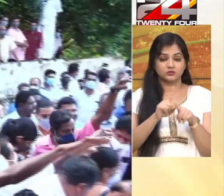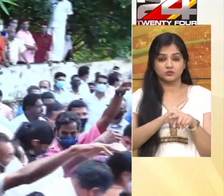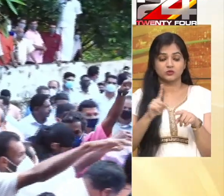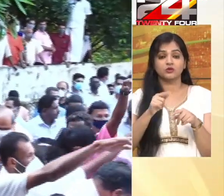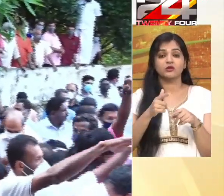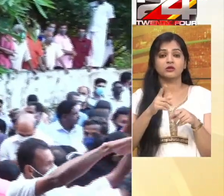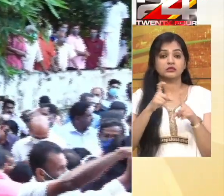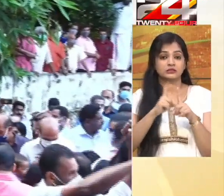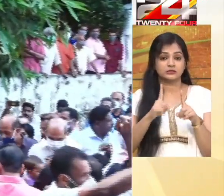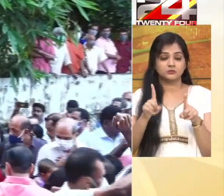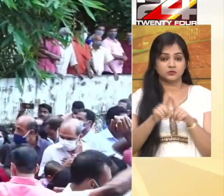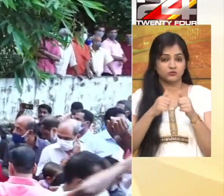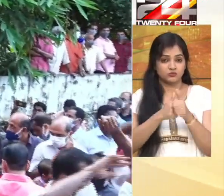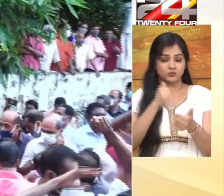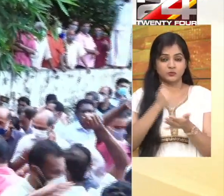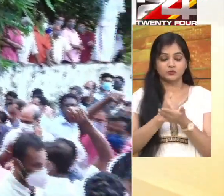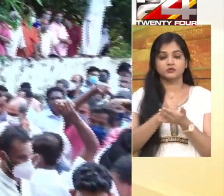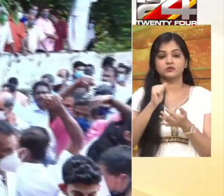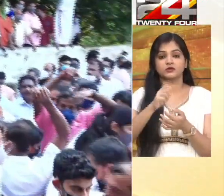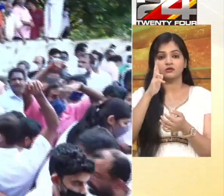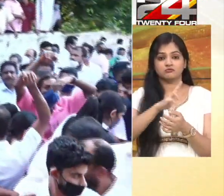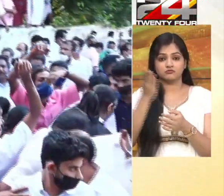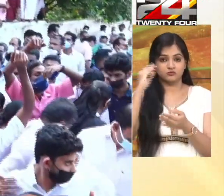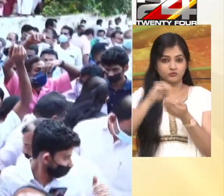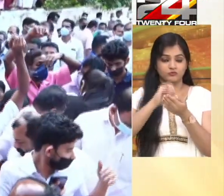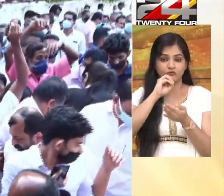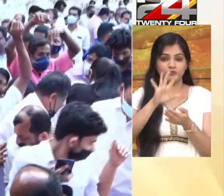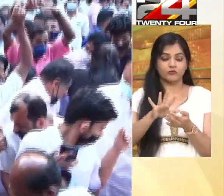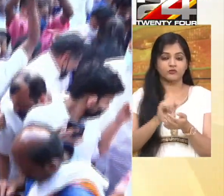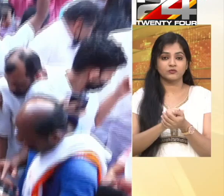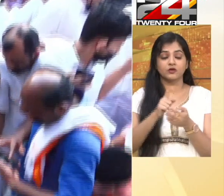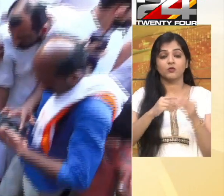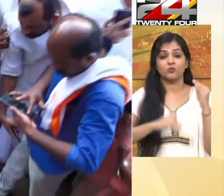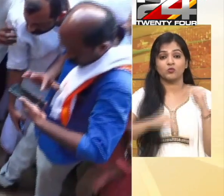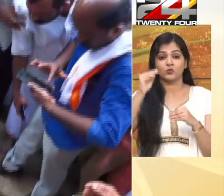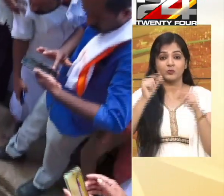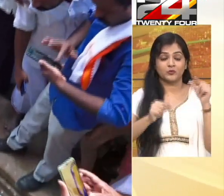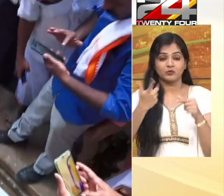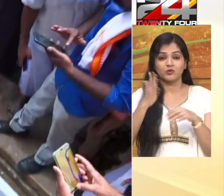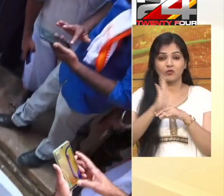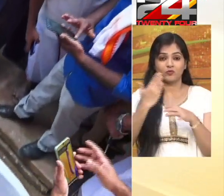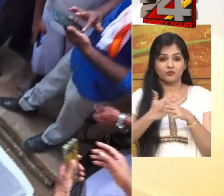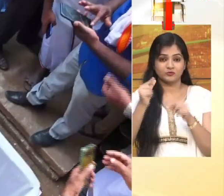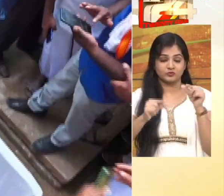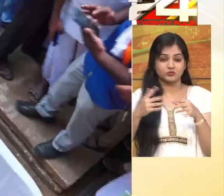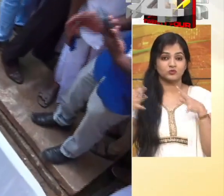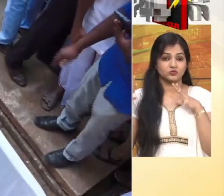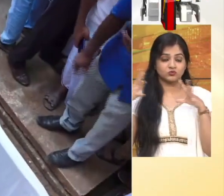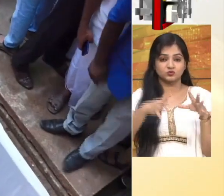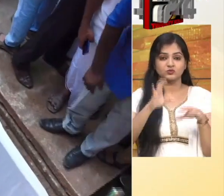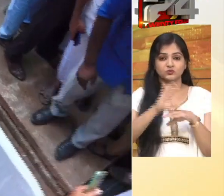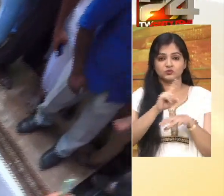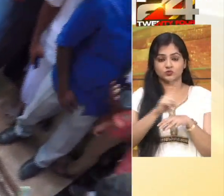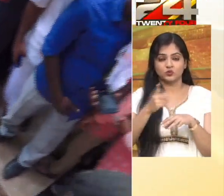എല്ലാവരും ശ്രമിക്കണമെന്ന പള്ളി വികാരി ഒരു നിർദ്ദേശം പുറപ്പെടുവിച്ചു. ഈ ഒരു പശ്ചാത്തലത്തിലാണ് അധികം ആളുകളെ അല്ലെങ്കിൽ കോൺഗ്രസ് പ്രവർത്തകരെ പള്ളിയിലേക്ക്